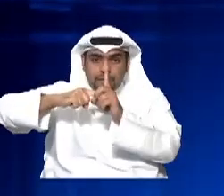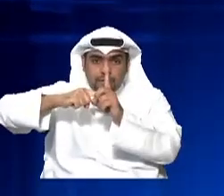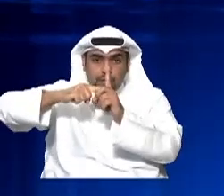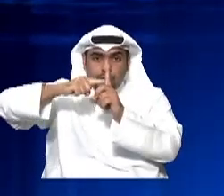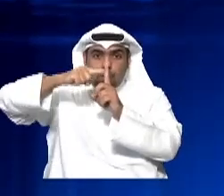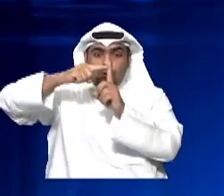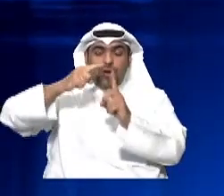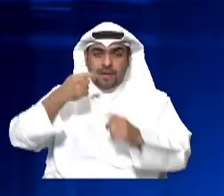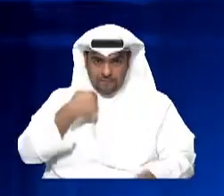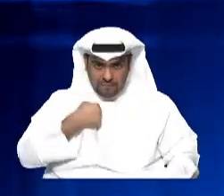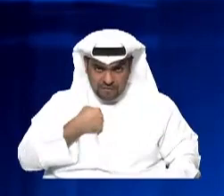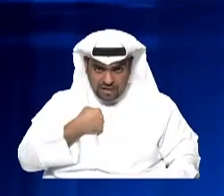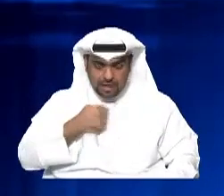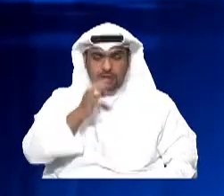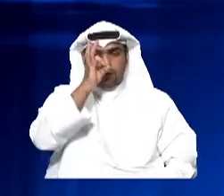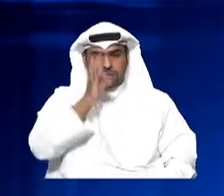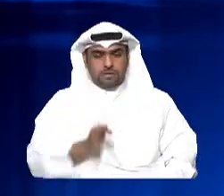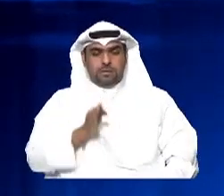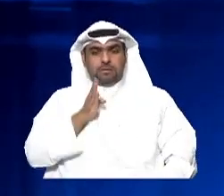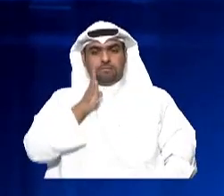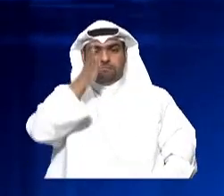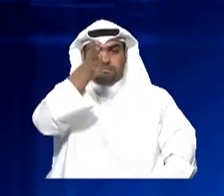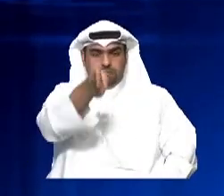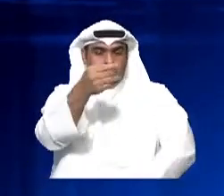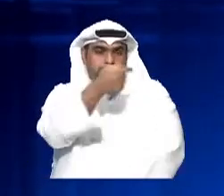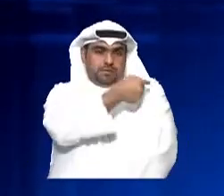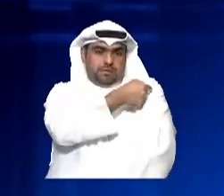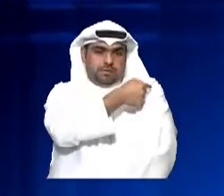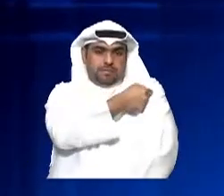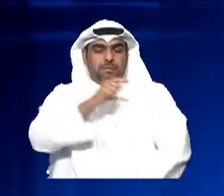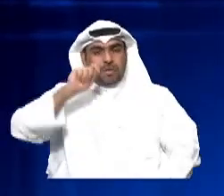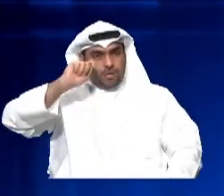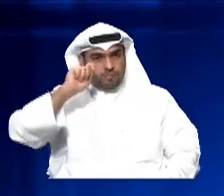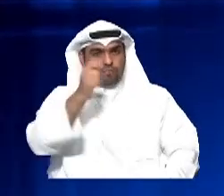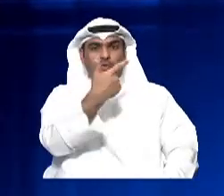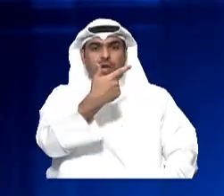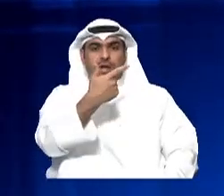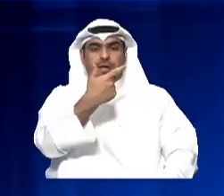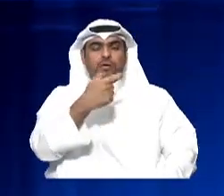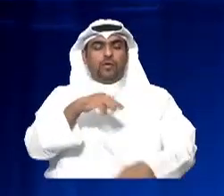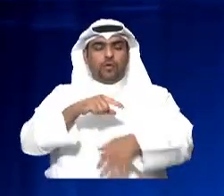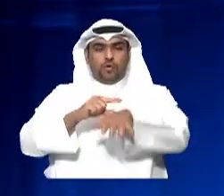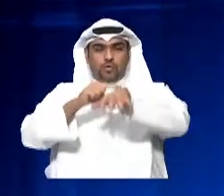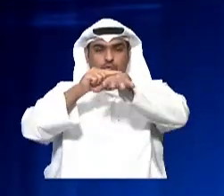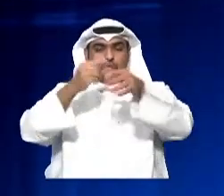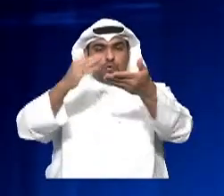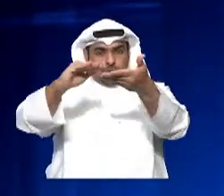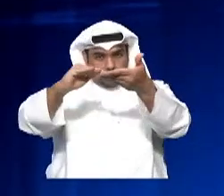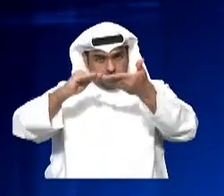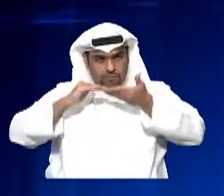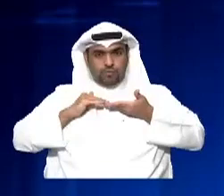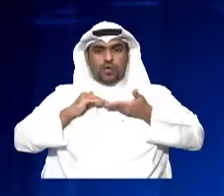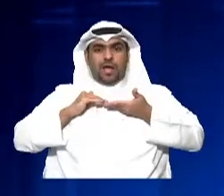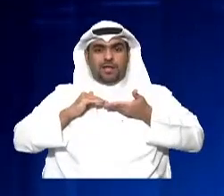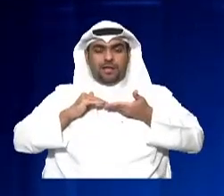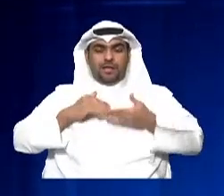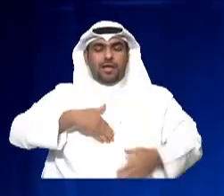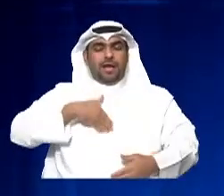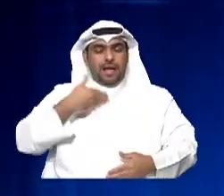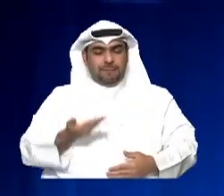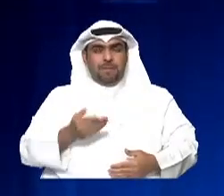المرض وبالتوجه الى اقرب مركز صحي لتلقي لاستشاره والعلاج اللازم متمنين